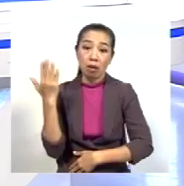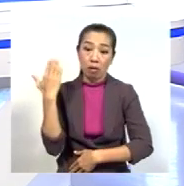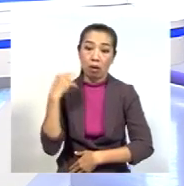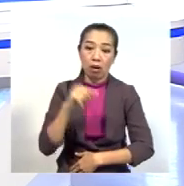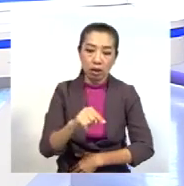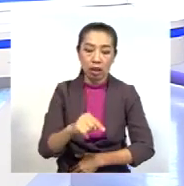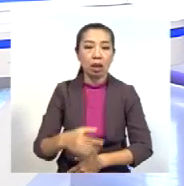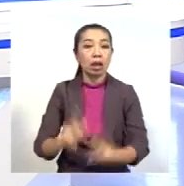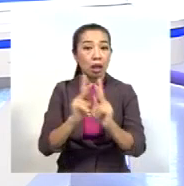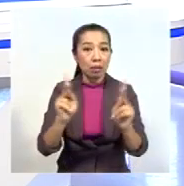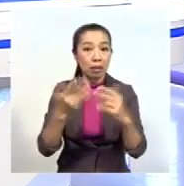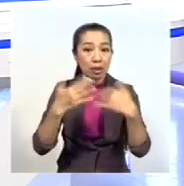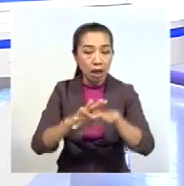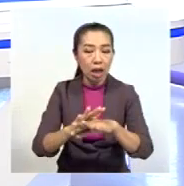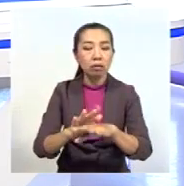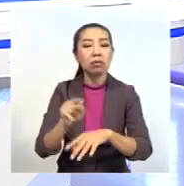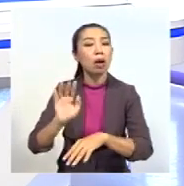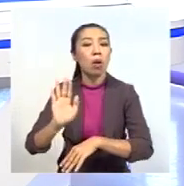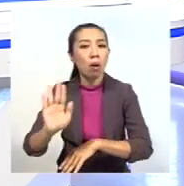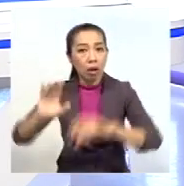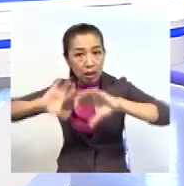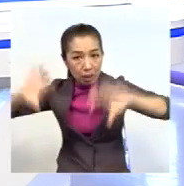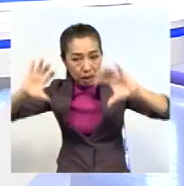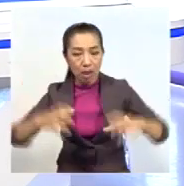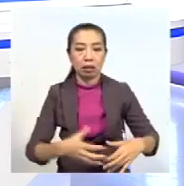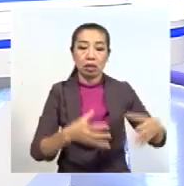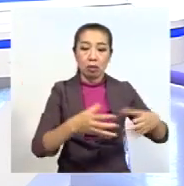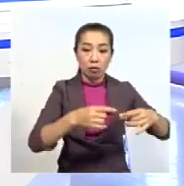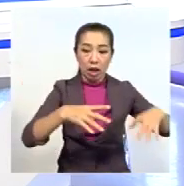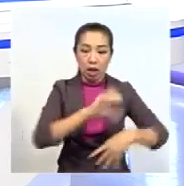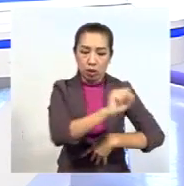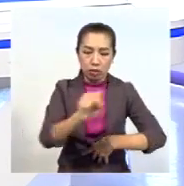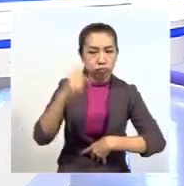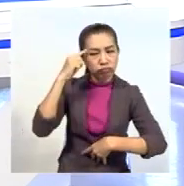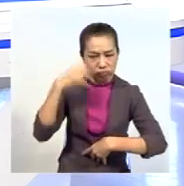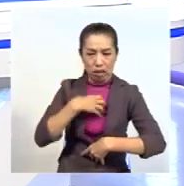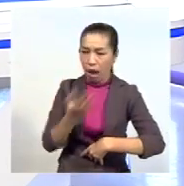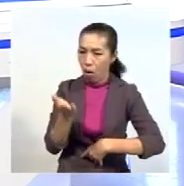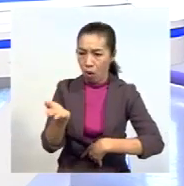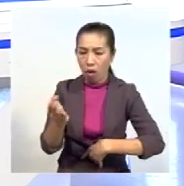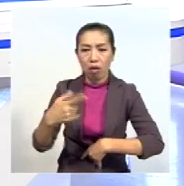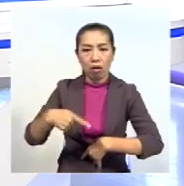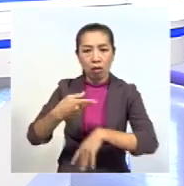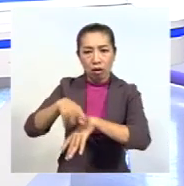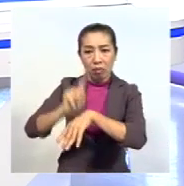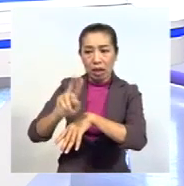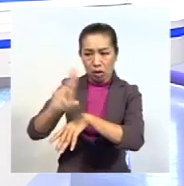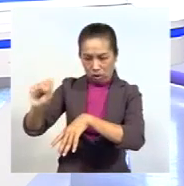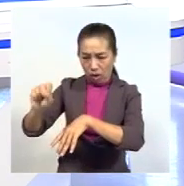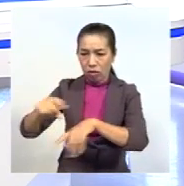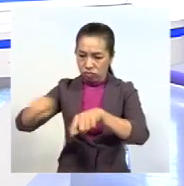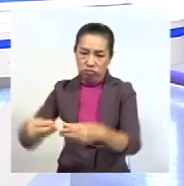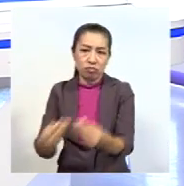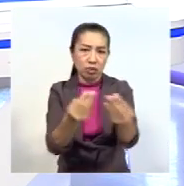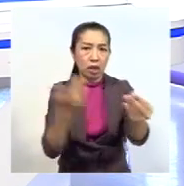ที่ทั้งวิปรัฐบาลแล้วก็ส.ส.ฝ่ายค้านบางส่วนมองว่าอยากจะให้ประธานสภาส่งเรื่องไปให้ศาลรัฐธรรมนูญตีความ เหตุ